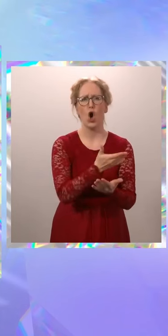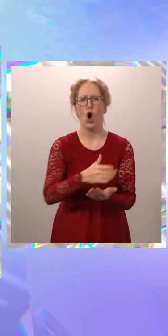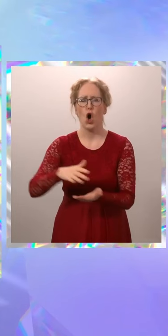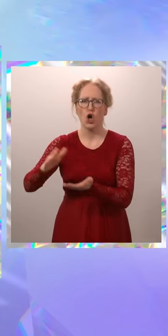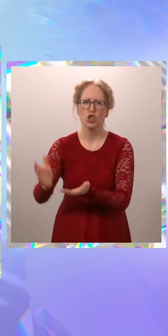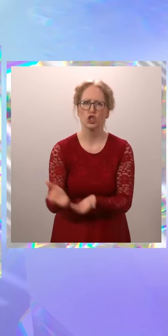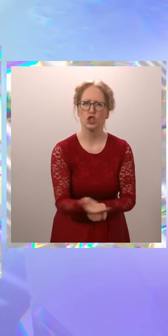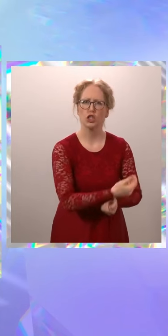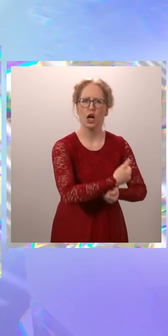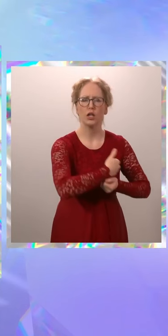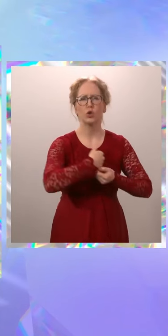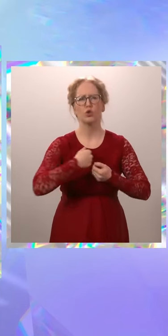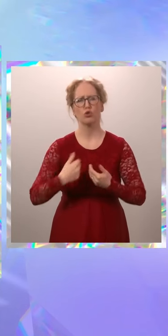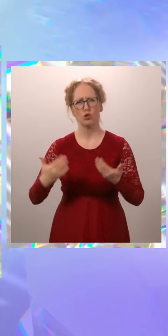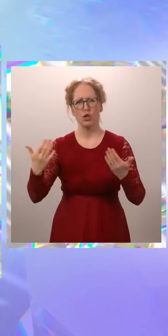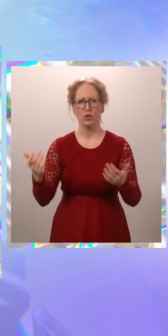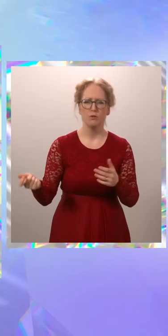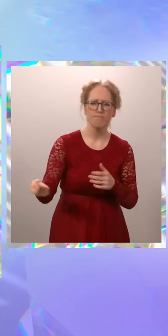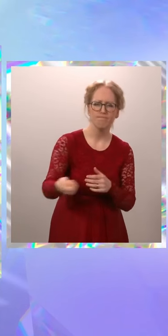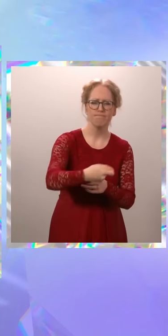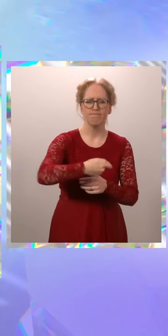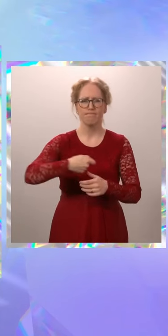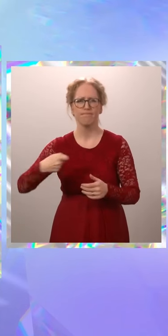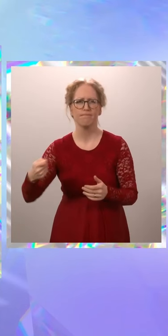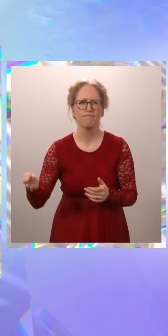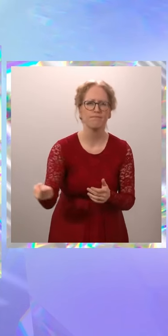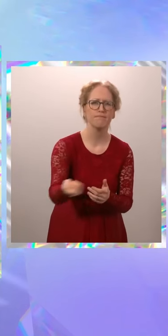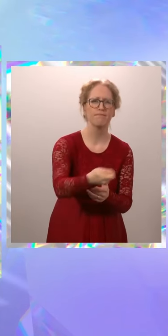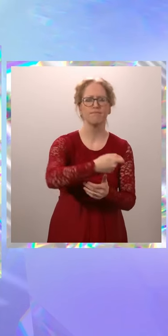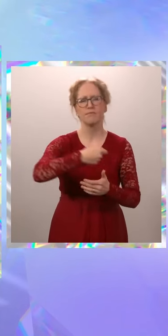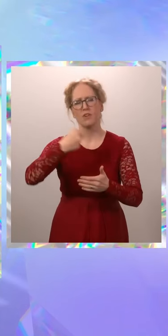viljaa, sarka jo pinnetty on.